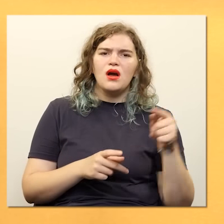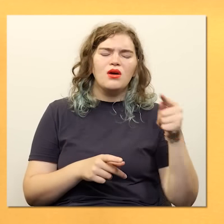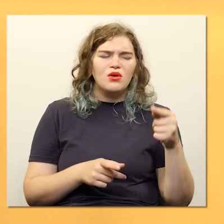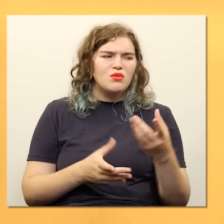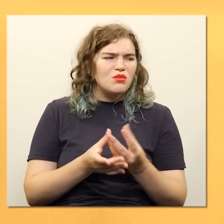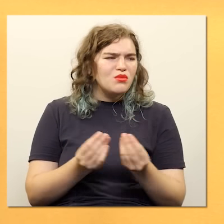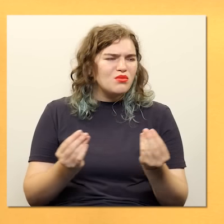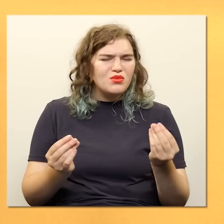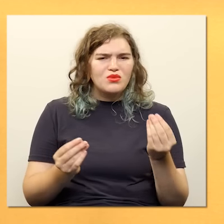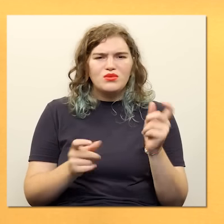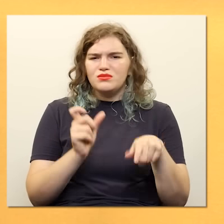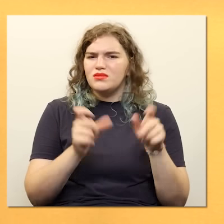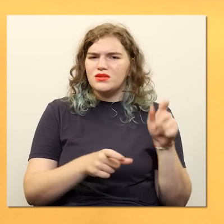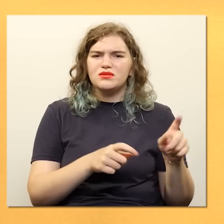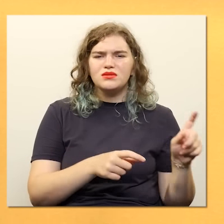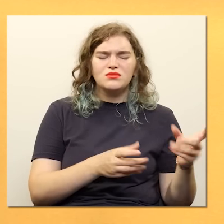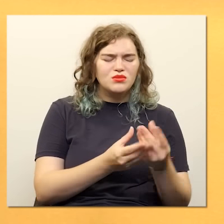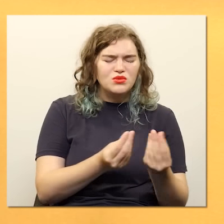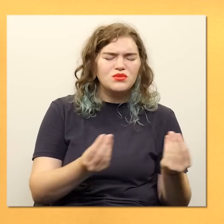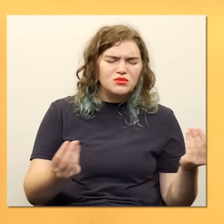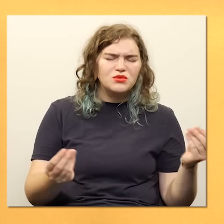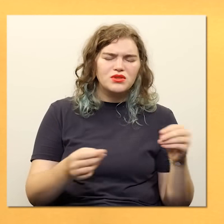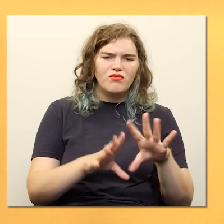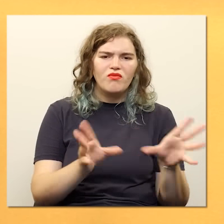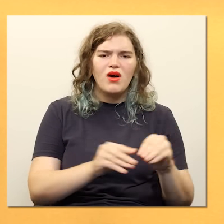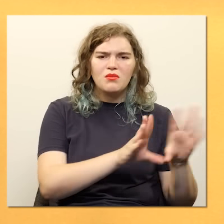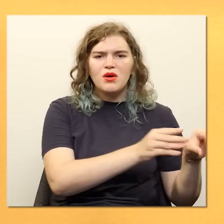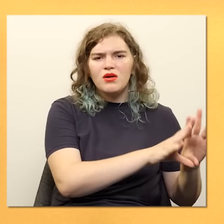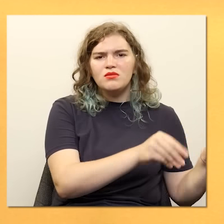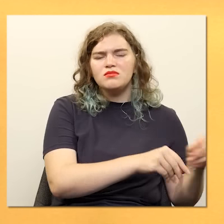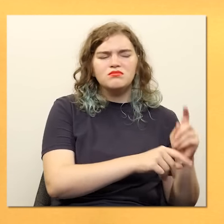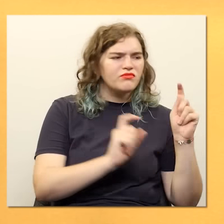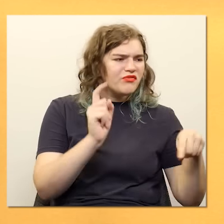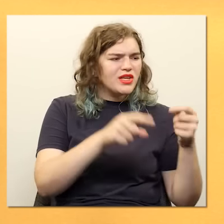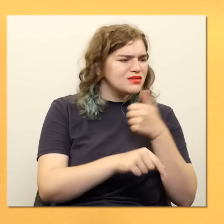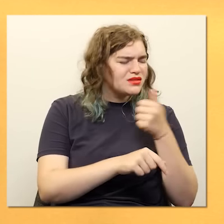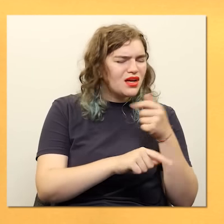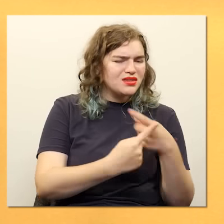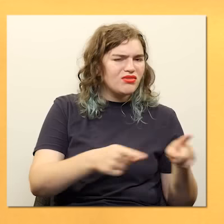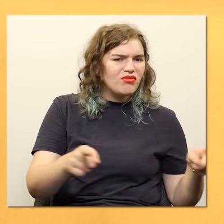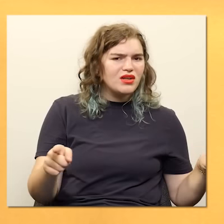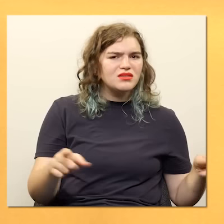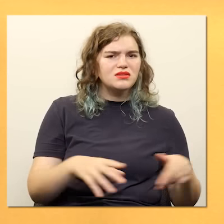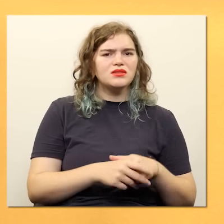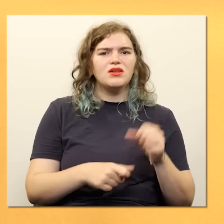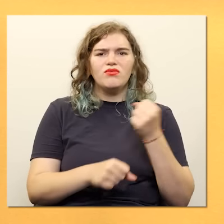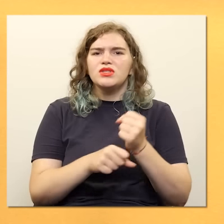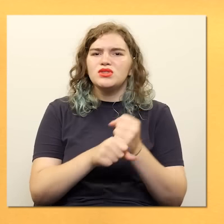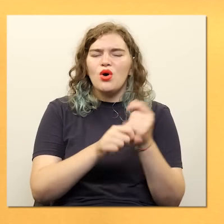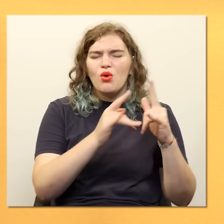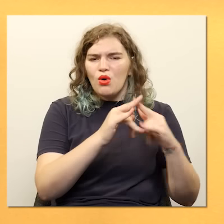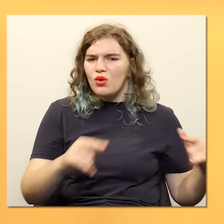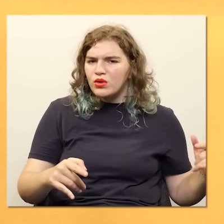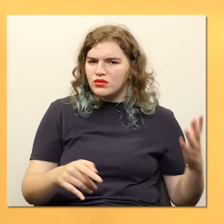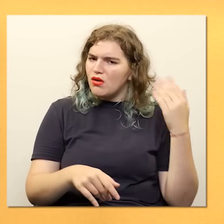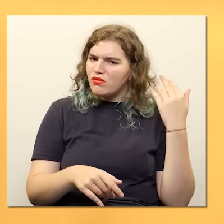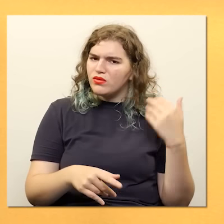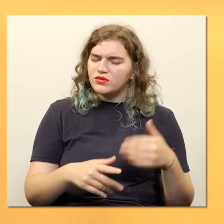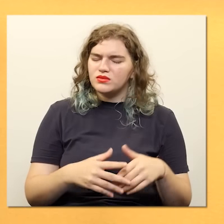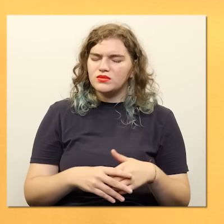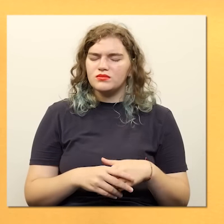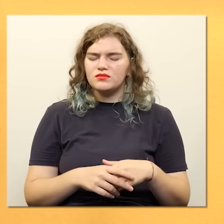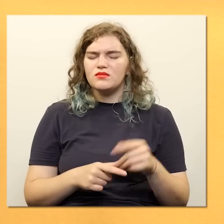și erau acolo 10 de familii de romi veniți de pe toate satele. Își făcuseră acolo